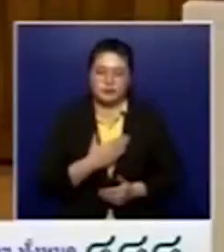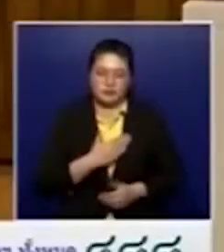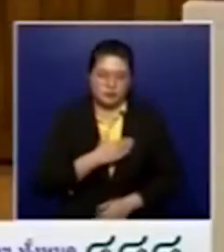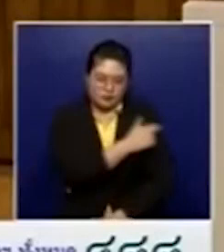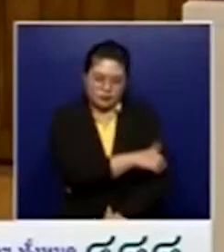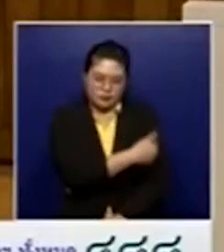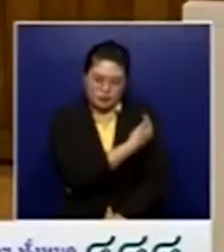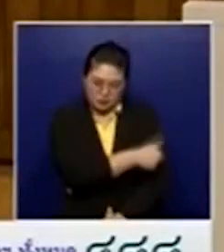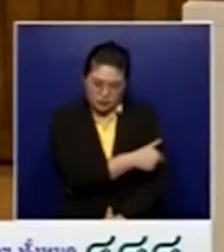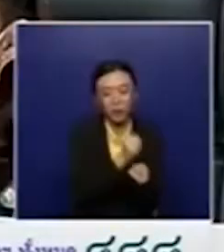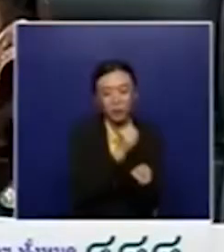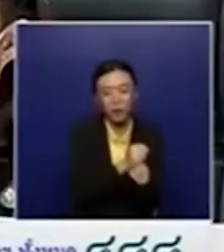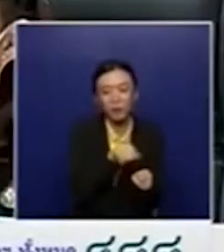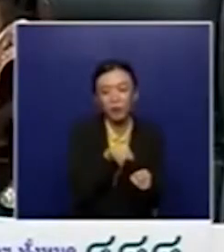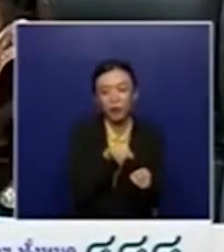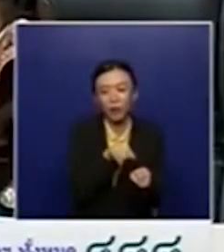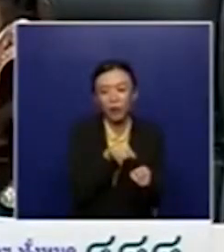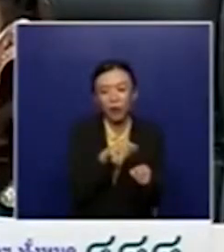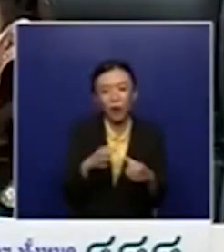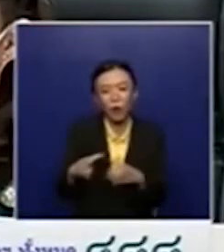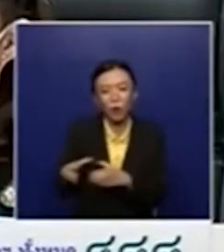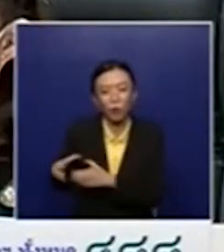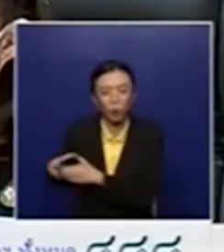นะครับเป็นพรบฉบับใหม่เท่าสภาที่จะไปเก็บภาษีนะvatเนี่ยน iPad